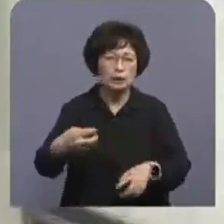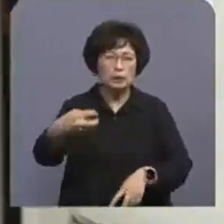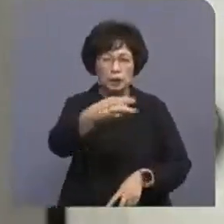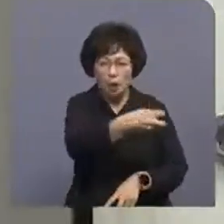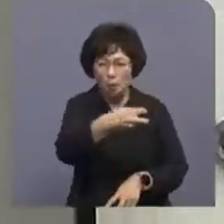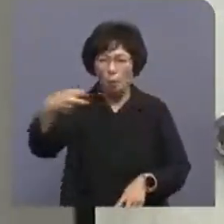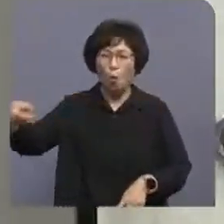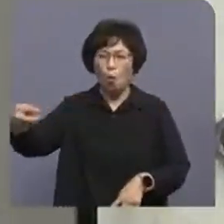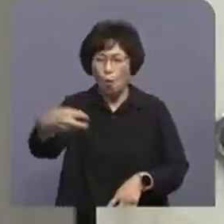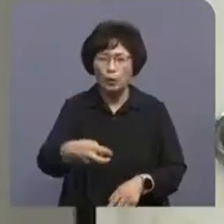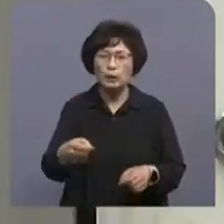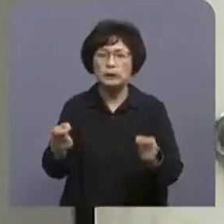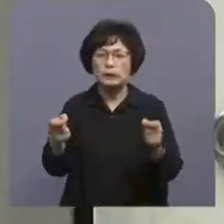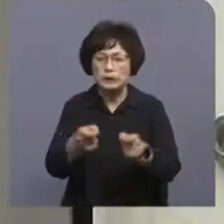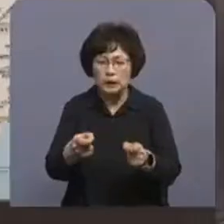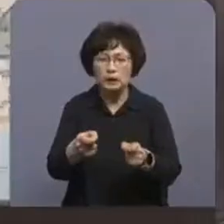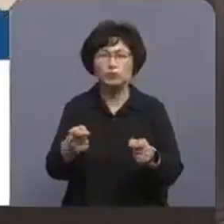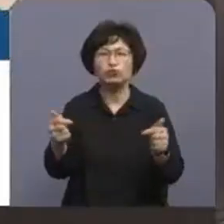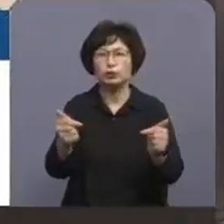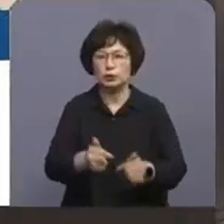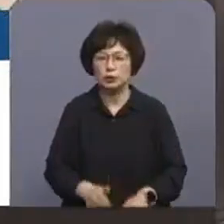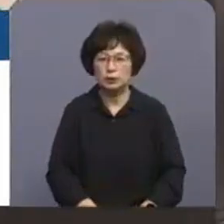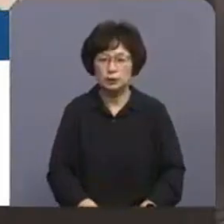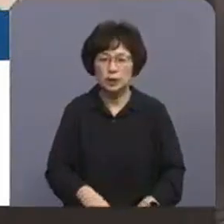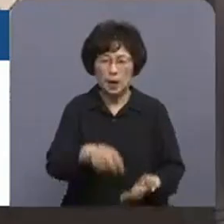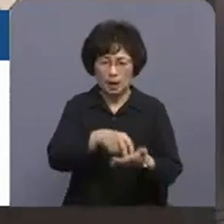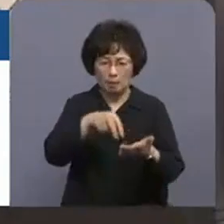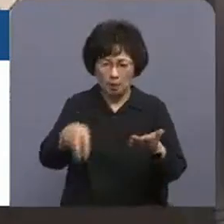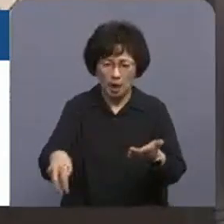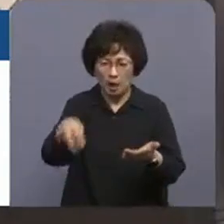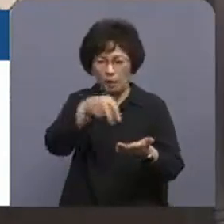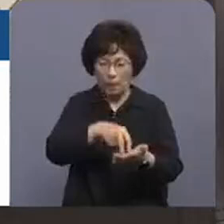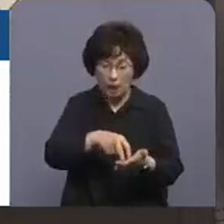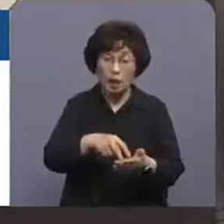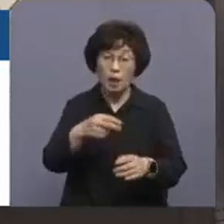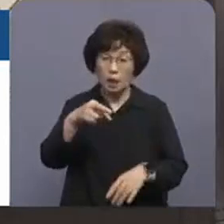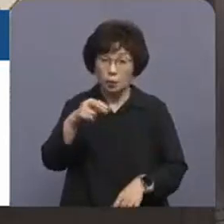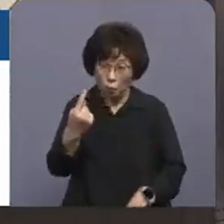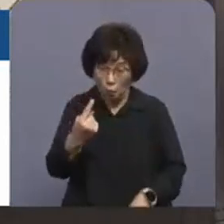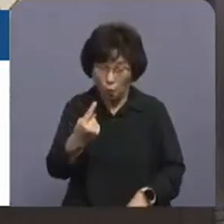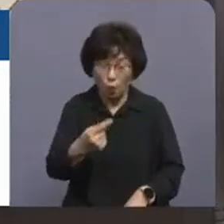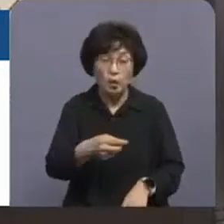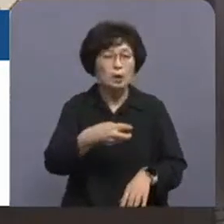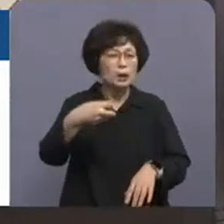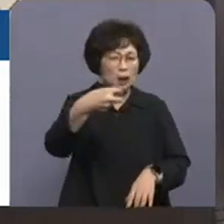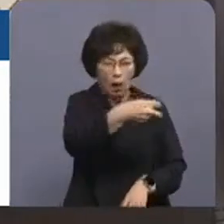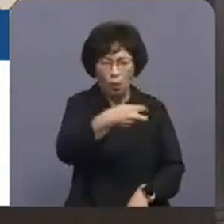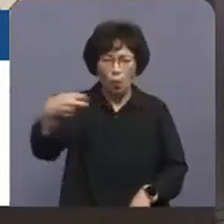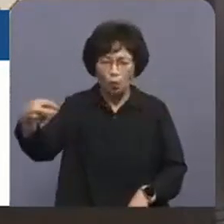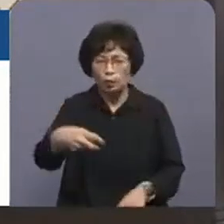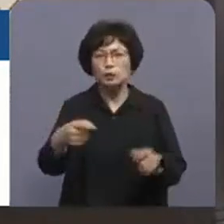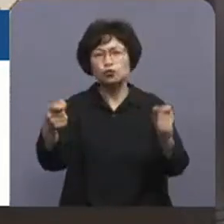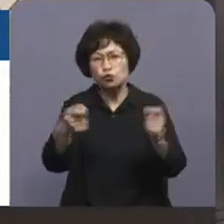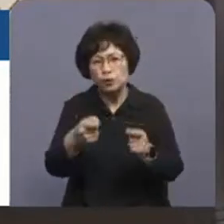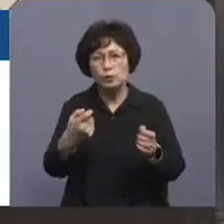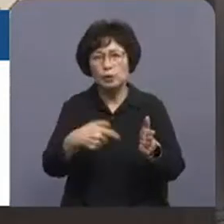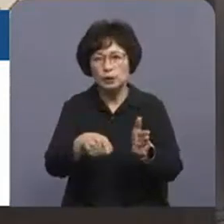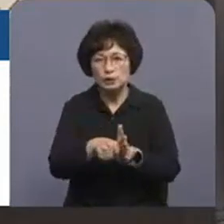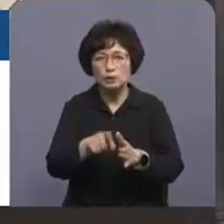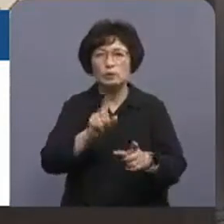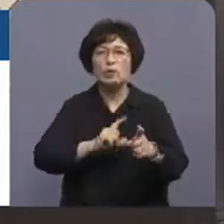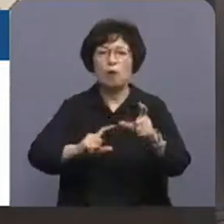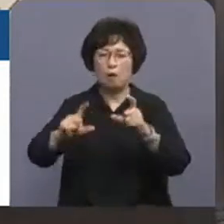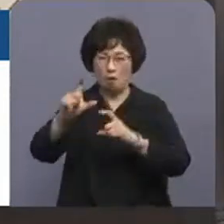줄이는 겁니다. 환승을 조금 한번 정도 더 하더라도 배차 간격이 줄어들고 줄어드는 배차 시간으로 인해서 훨씬 더